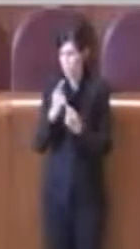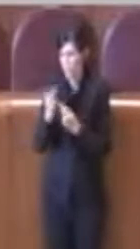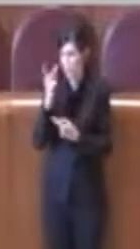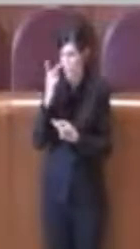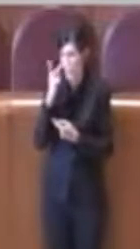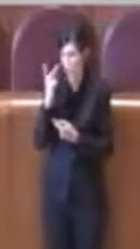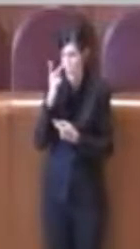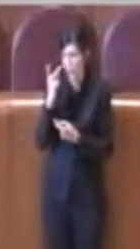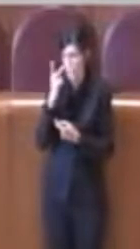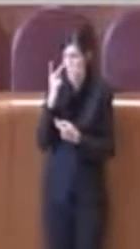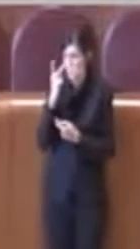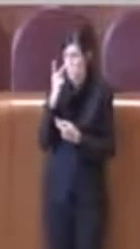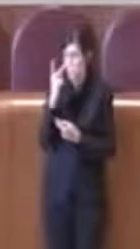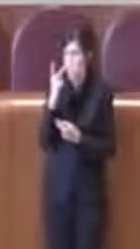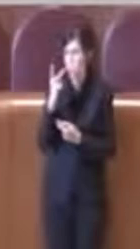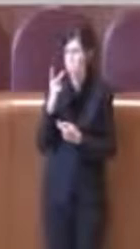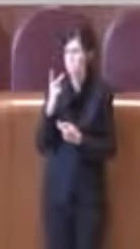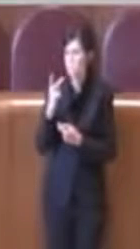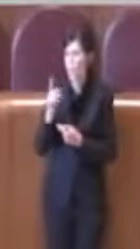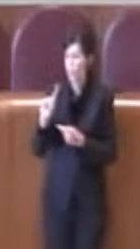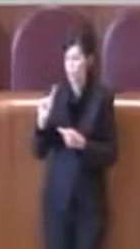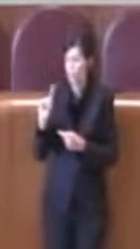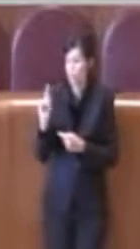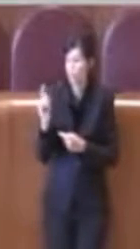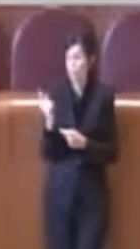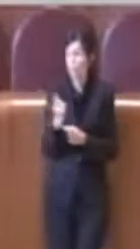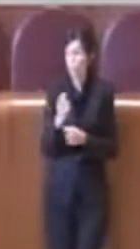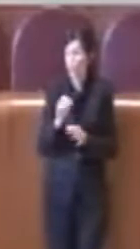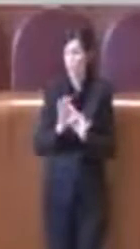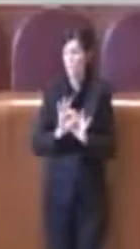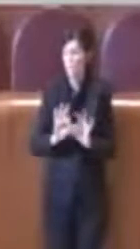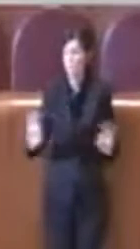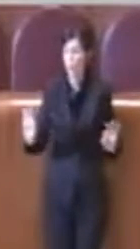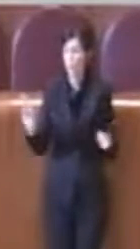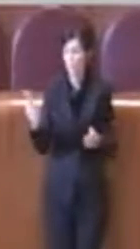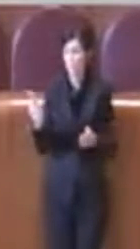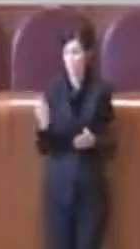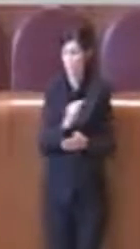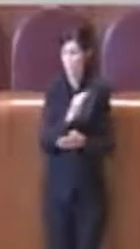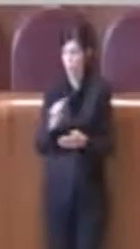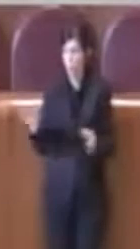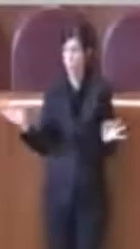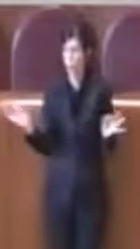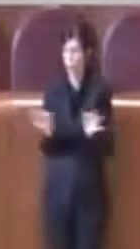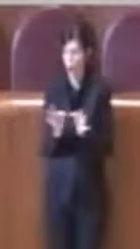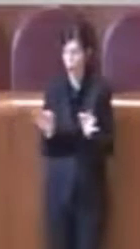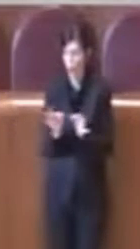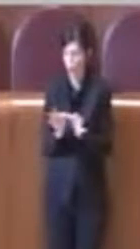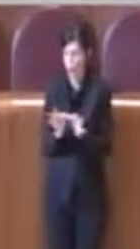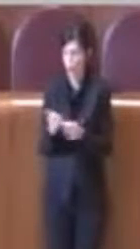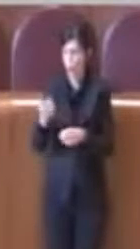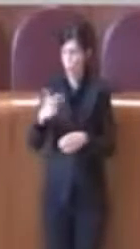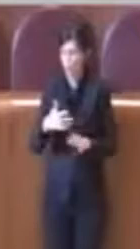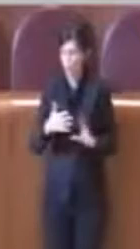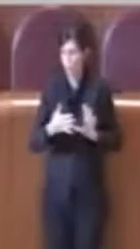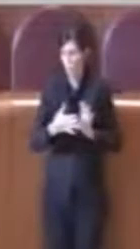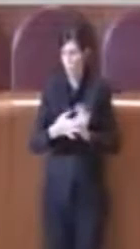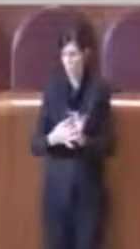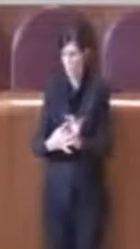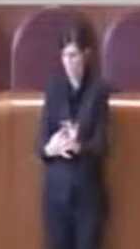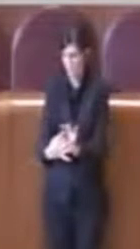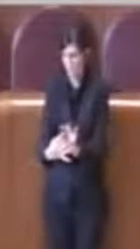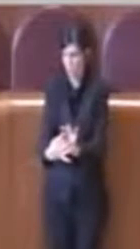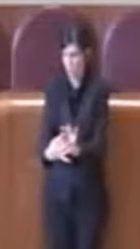vorrò, diciamo, vedere tutti pronti a votare favorevolmente perché i passaggi che abbiamo